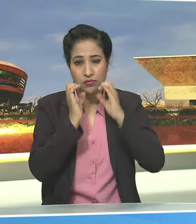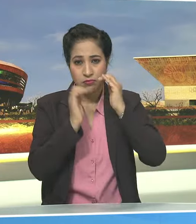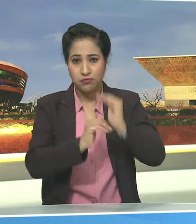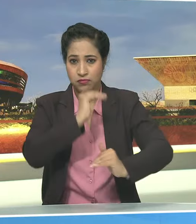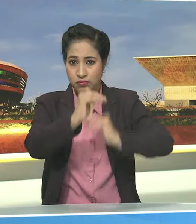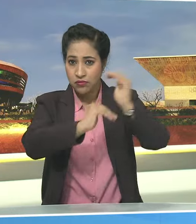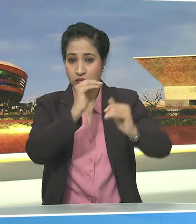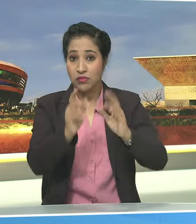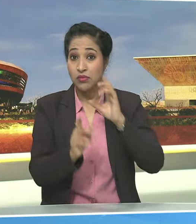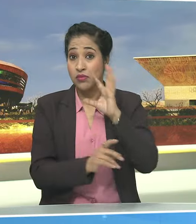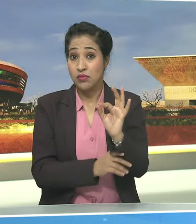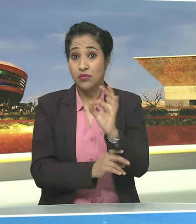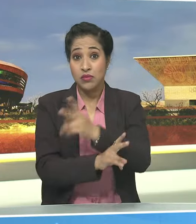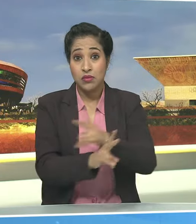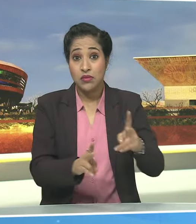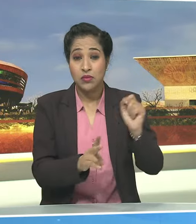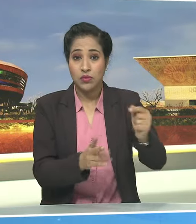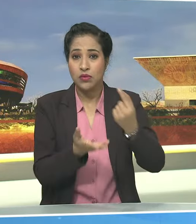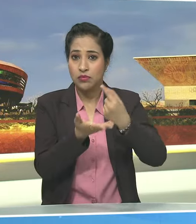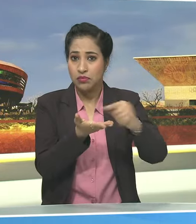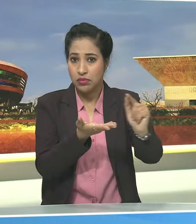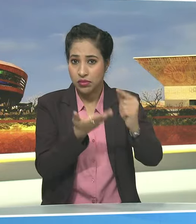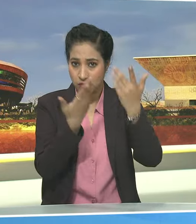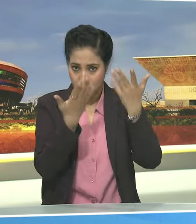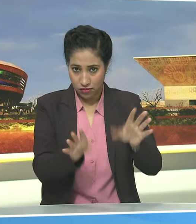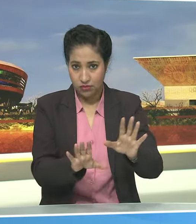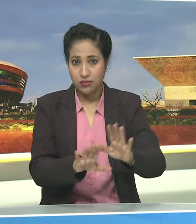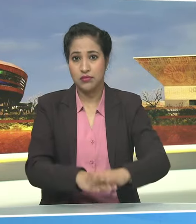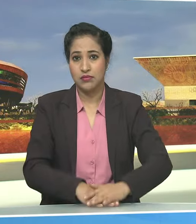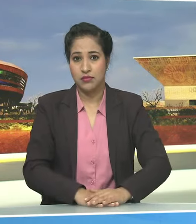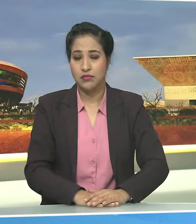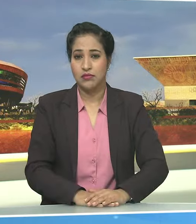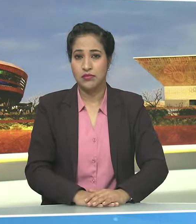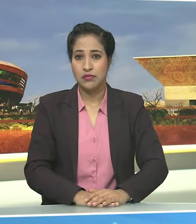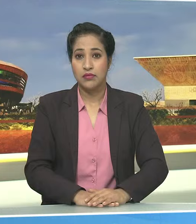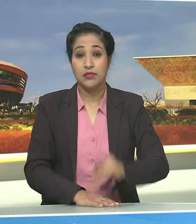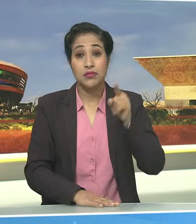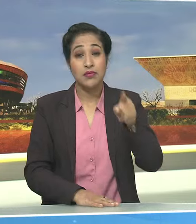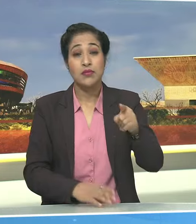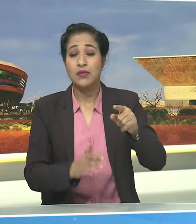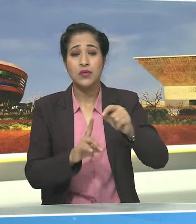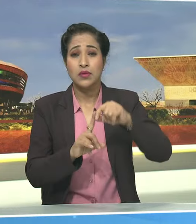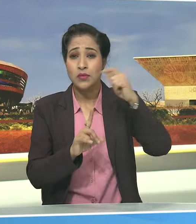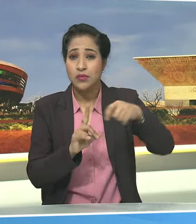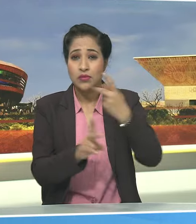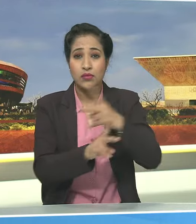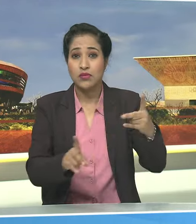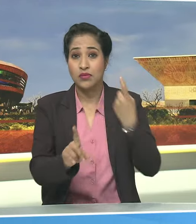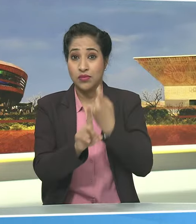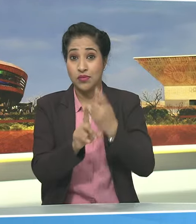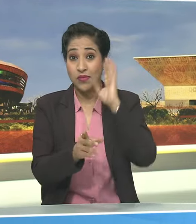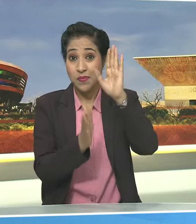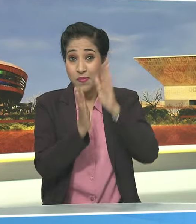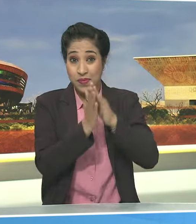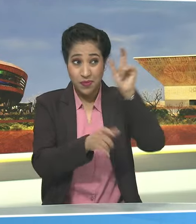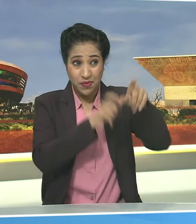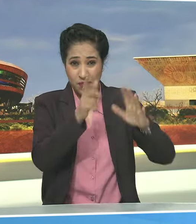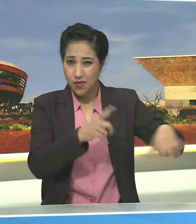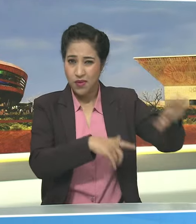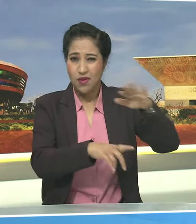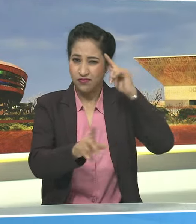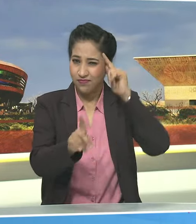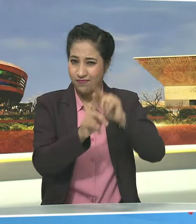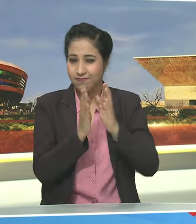विकास पहल के तहत मंजूरी दी गई है यह परियोजना कामाख्या मंदिर आने वाले तीर्थ यात्रियों